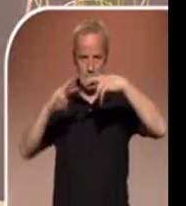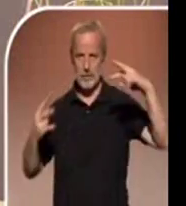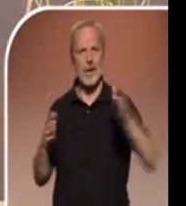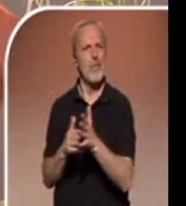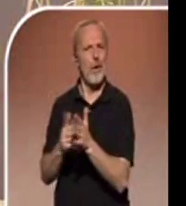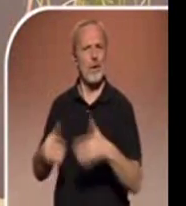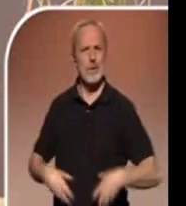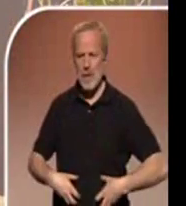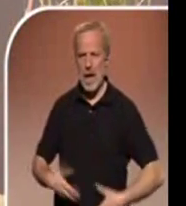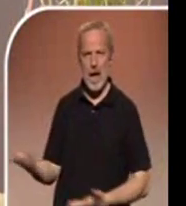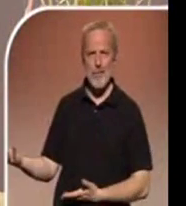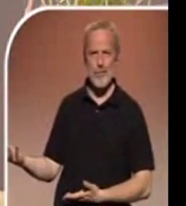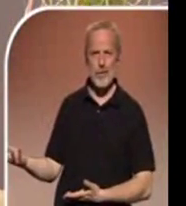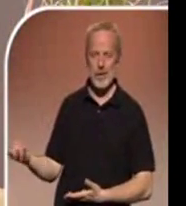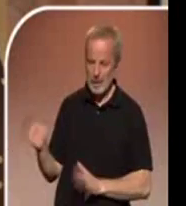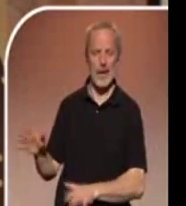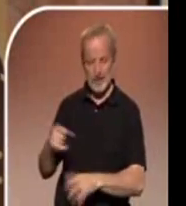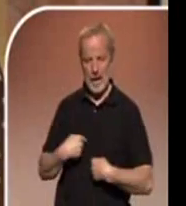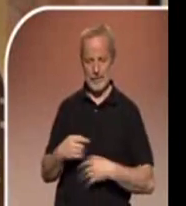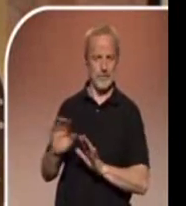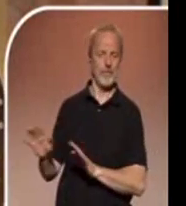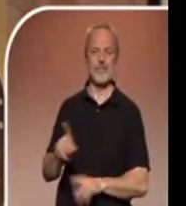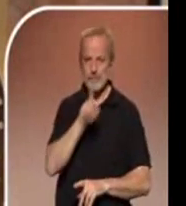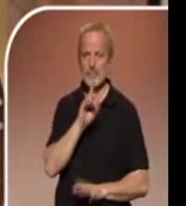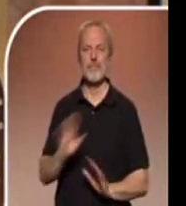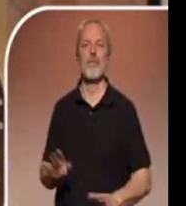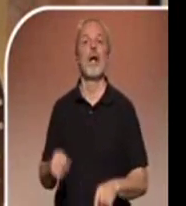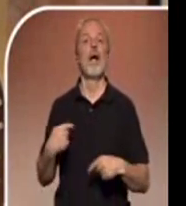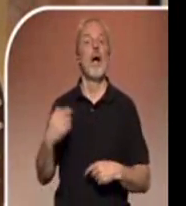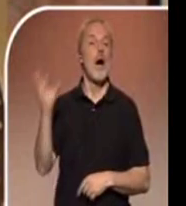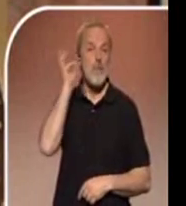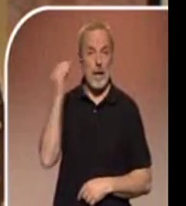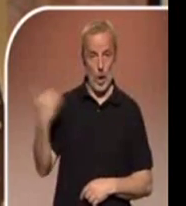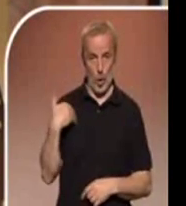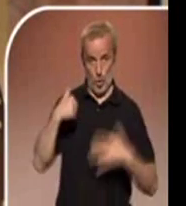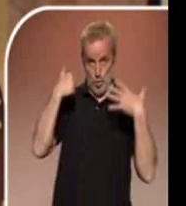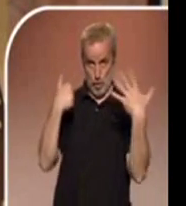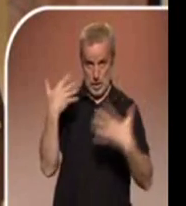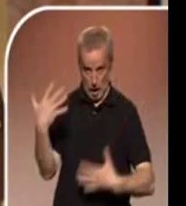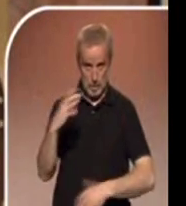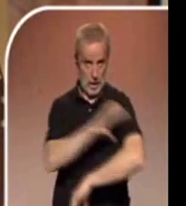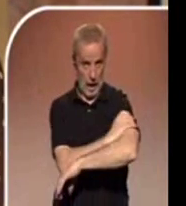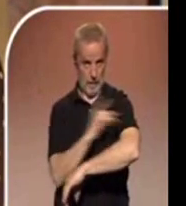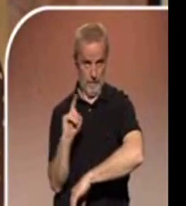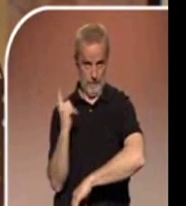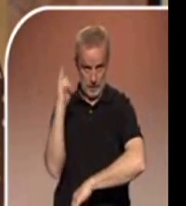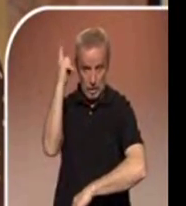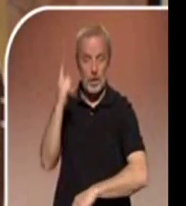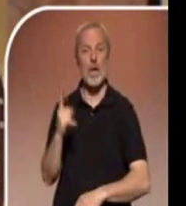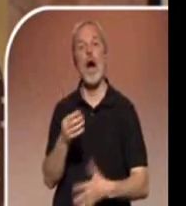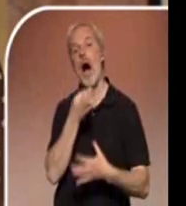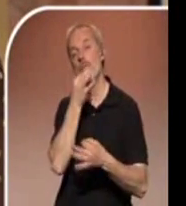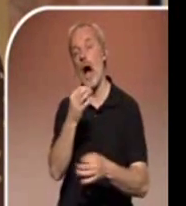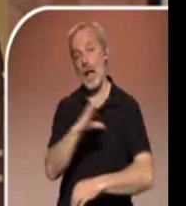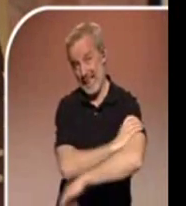Co ty se směješ? Čekám, až bych číst otázku. Já už čtu. Tak naší divačce je 65 let, má vysoký krevní tlak a ptá se, jestli vysoký